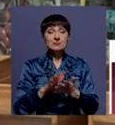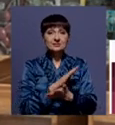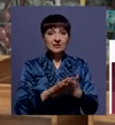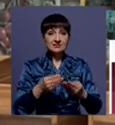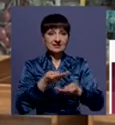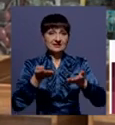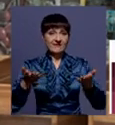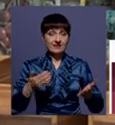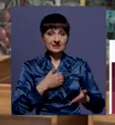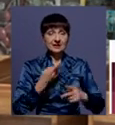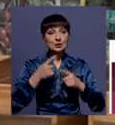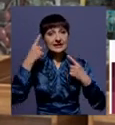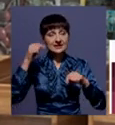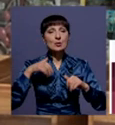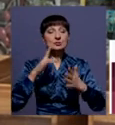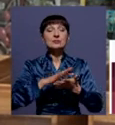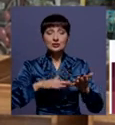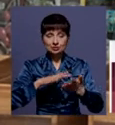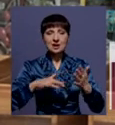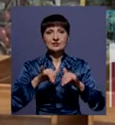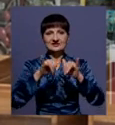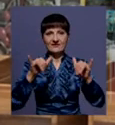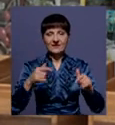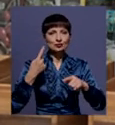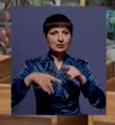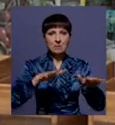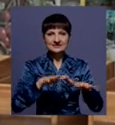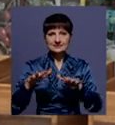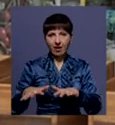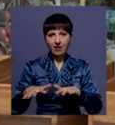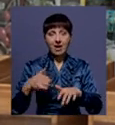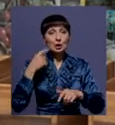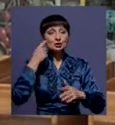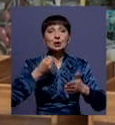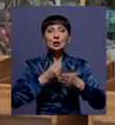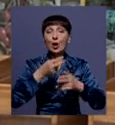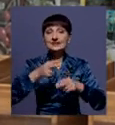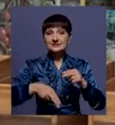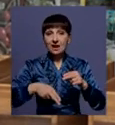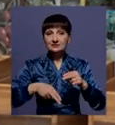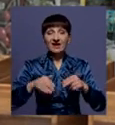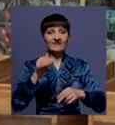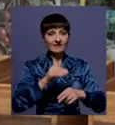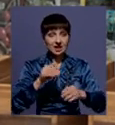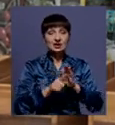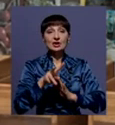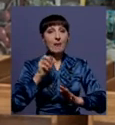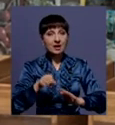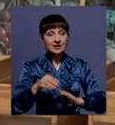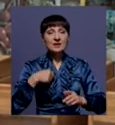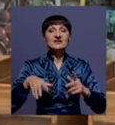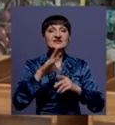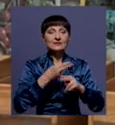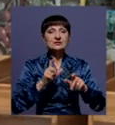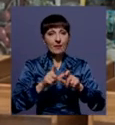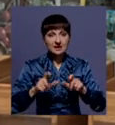раздавать. Эту идею мы сейчас будем дальше двигать по нашим другим павильонам. Я думаю, до конца февраля, начала марта мы все вот эти